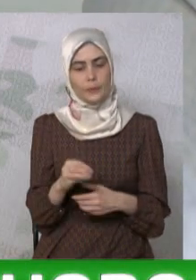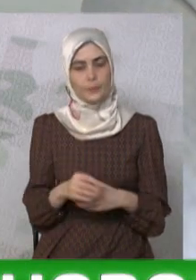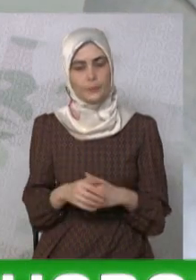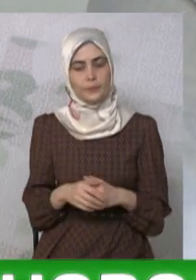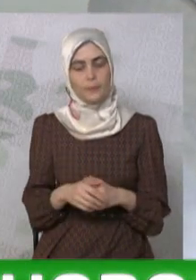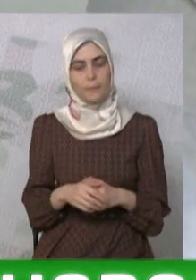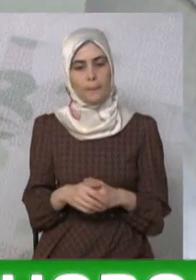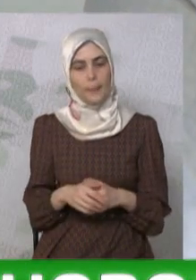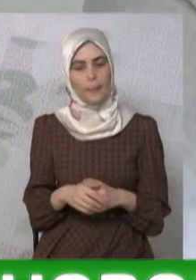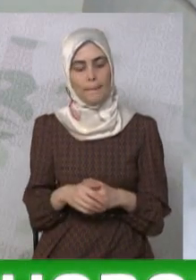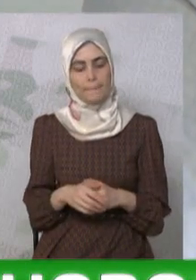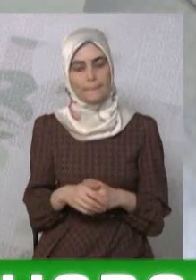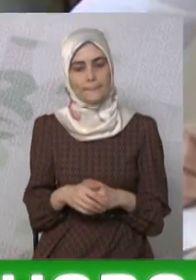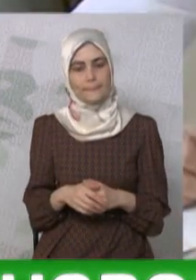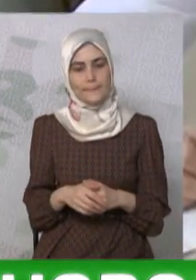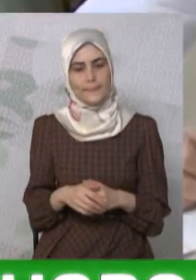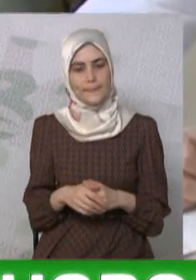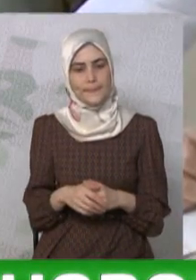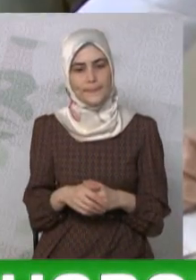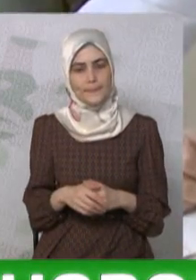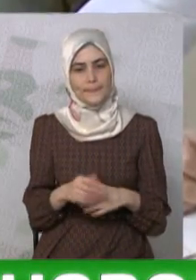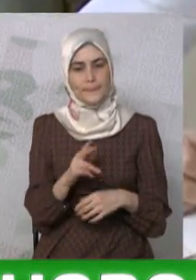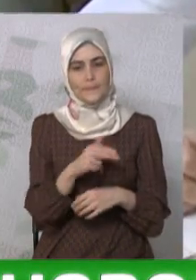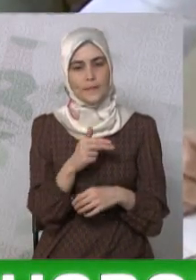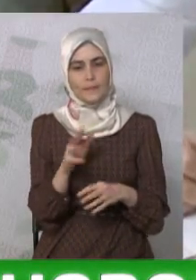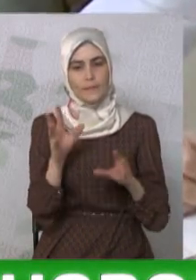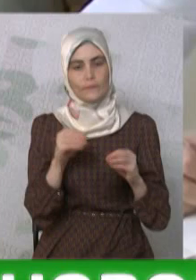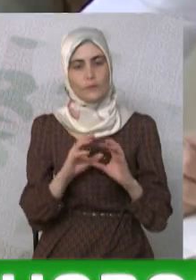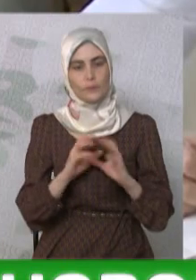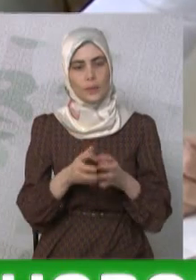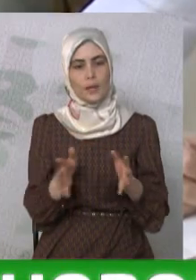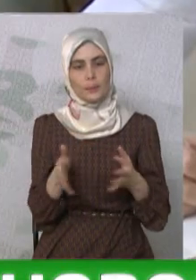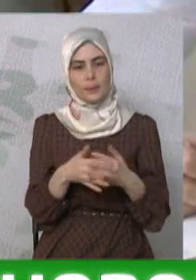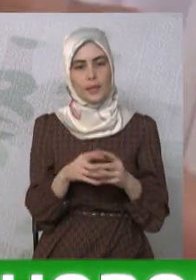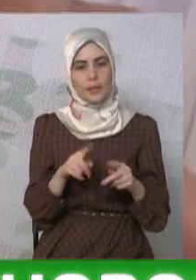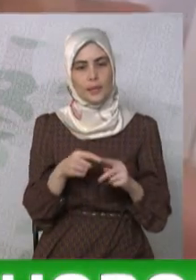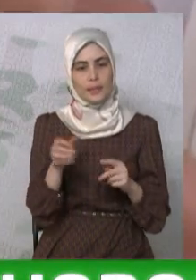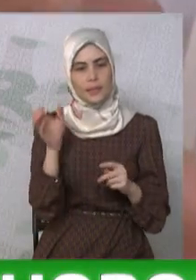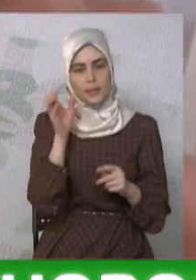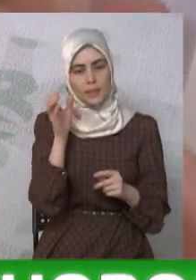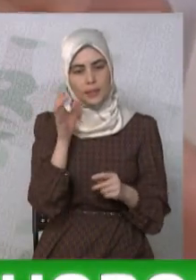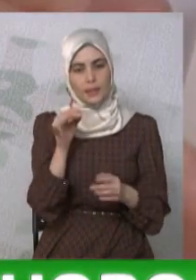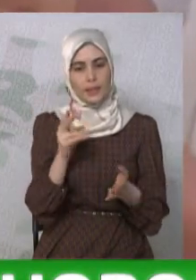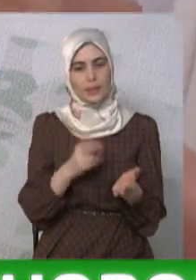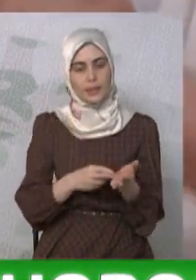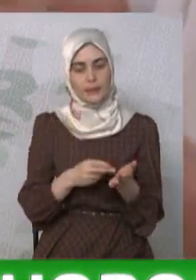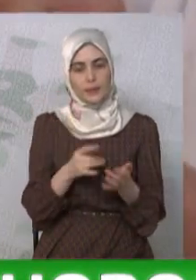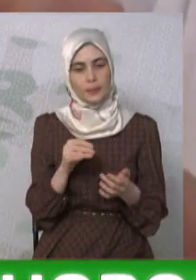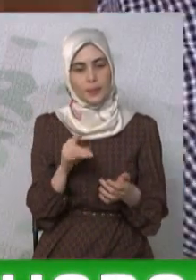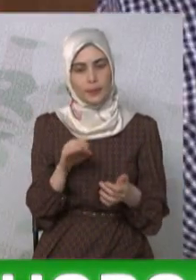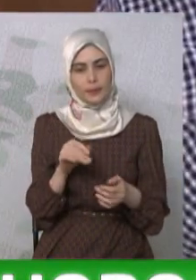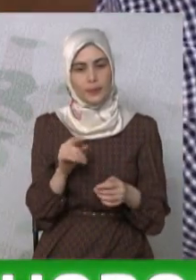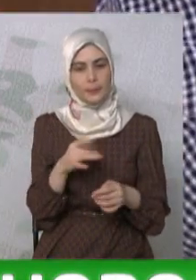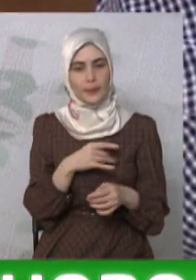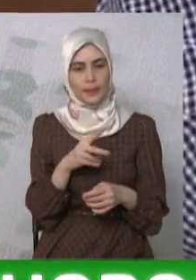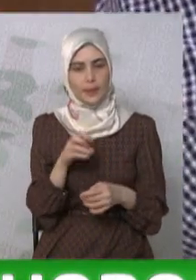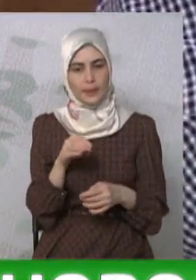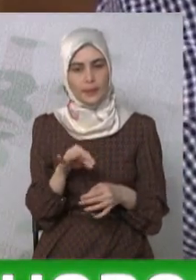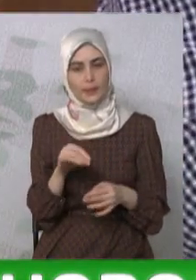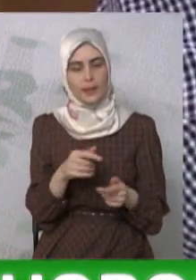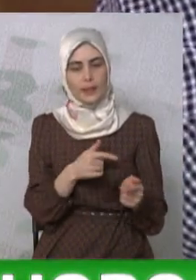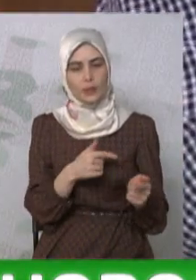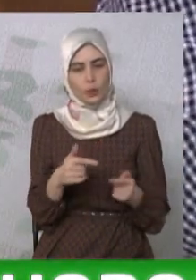консервативное, оперативное лечение занимаемся. Врачей во всем мире объединяет не только знание латыни, клятва Гиппократа и белый халат, но и